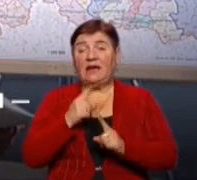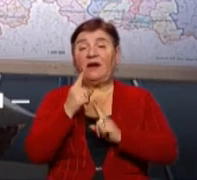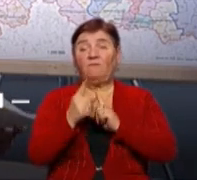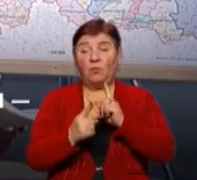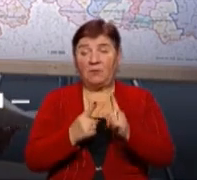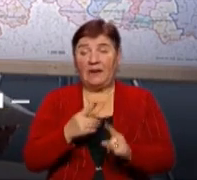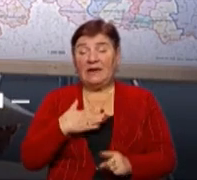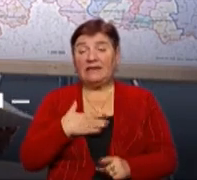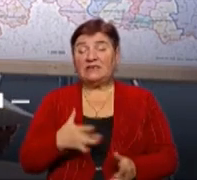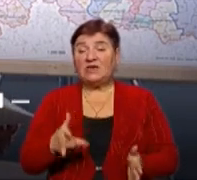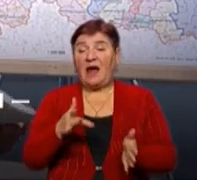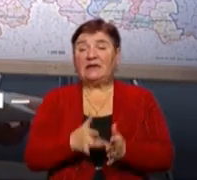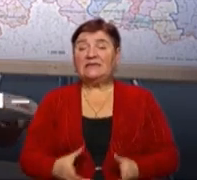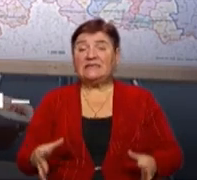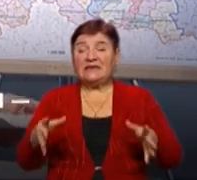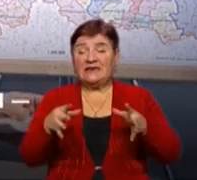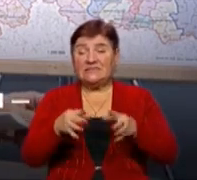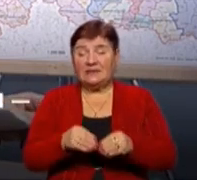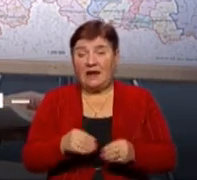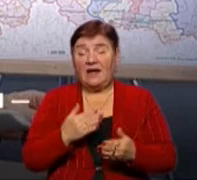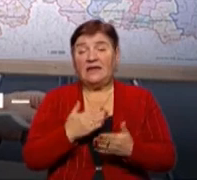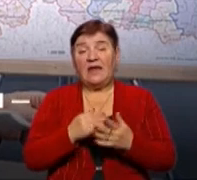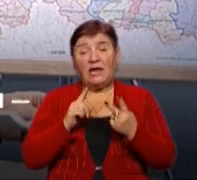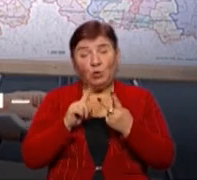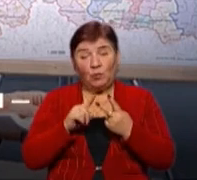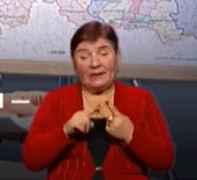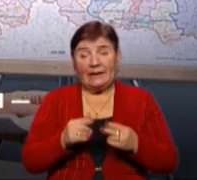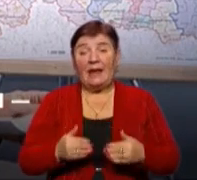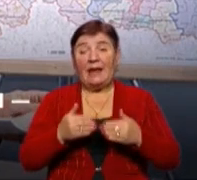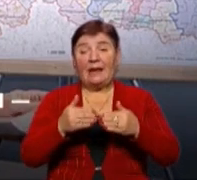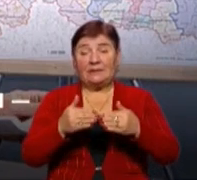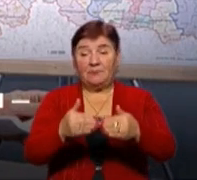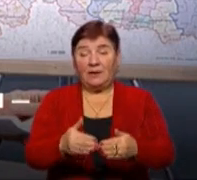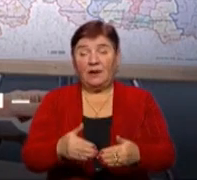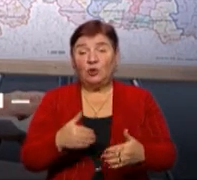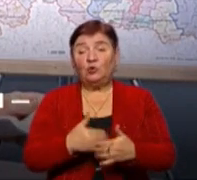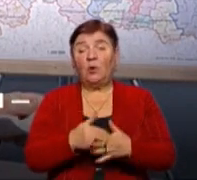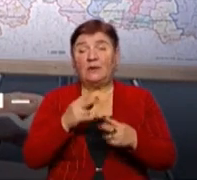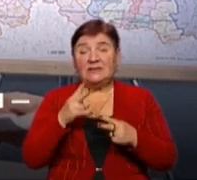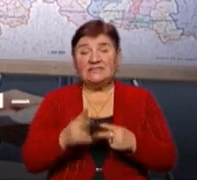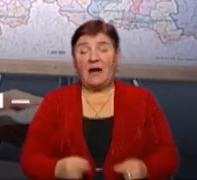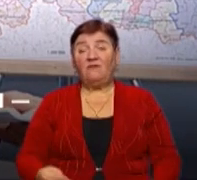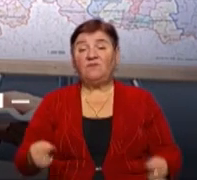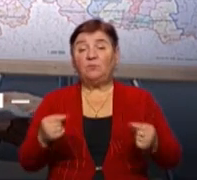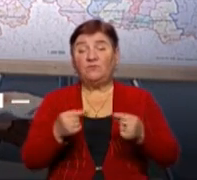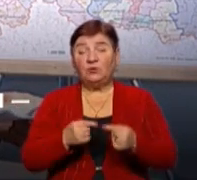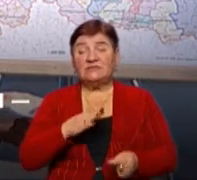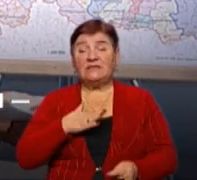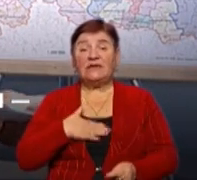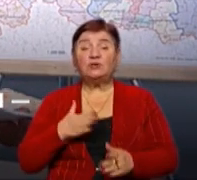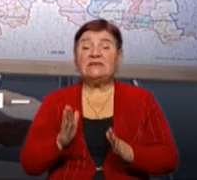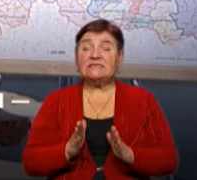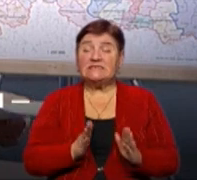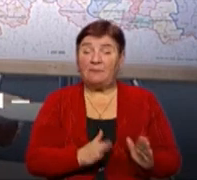реформи, тому що наша децентралізаційна реформа має ще й другий етап. Ми знаємо, це доведення до кінця відповідності нашої